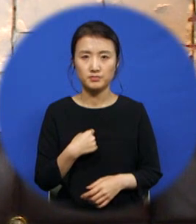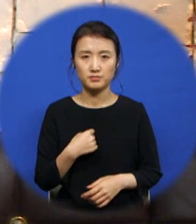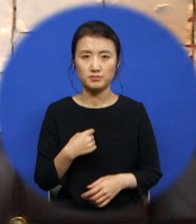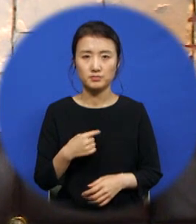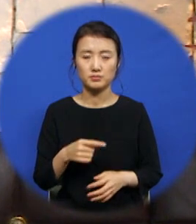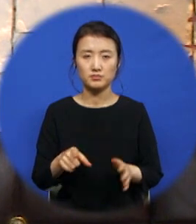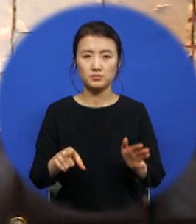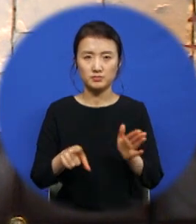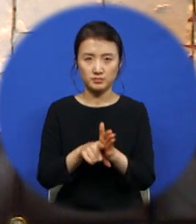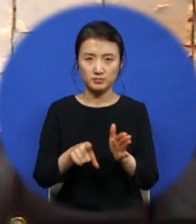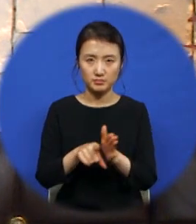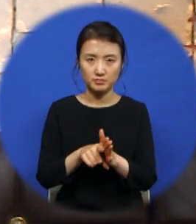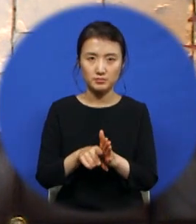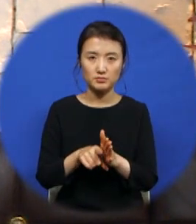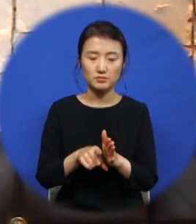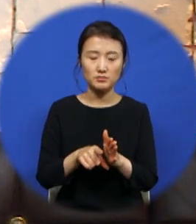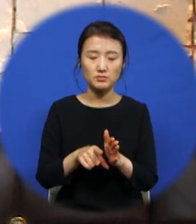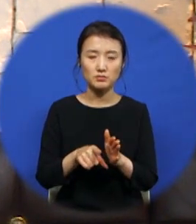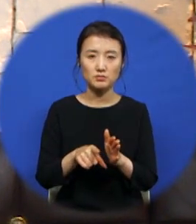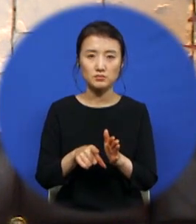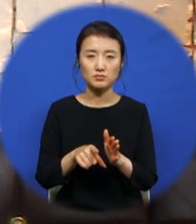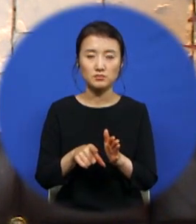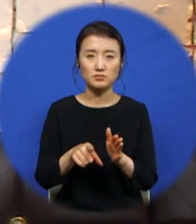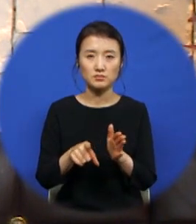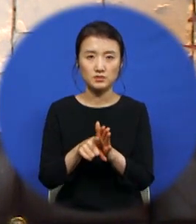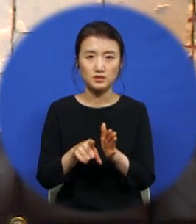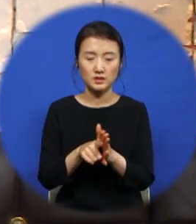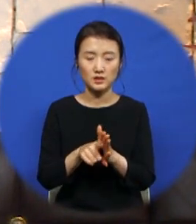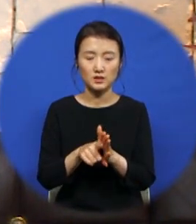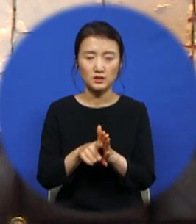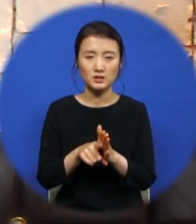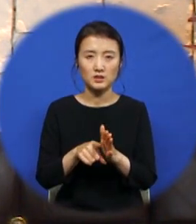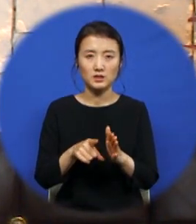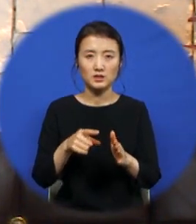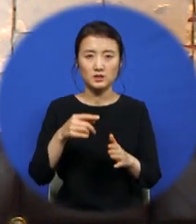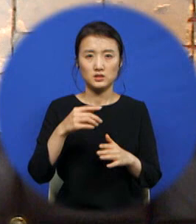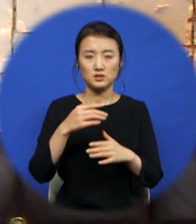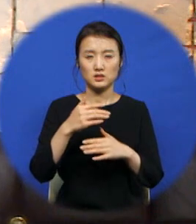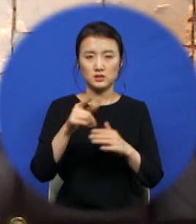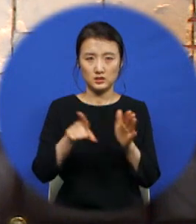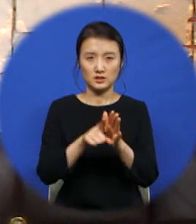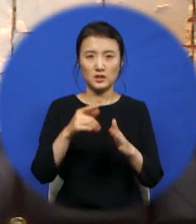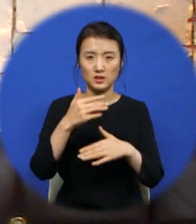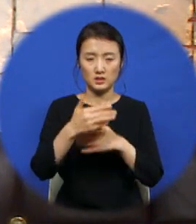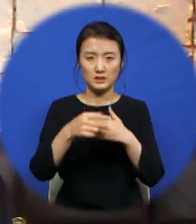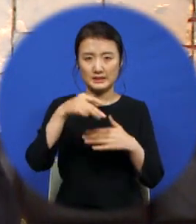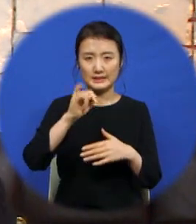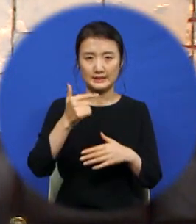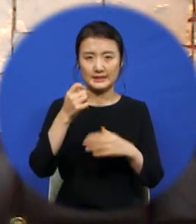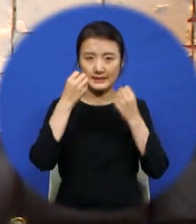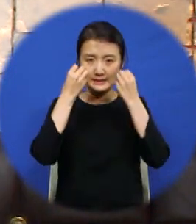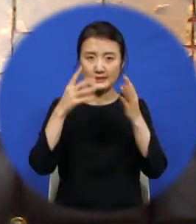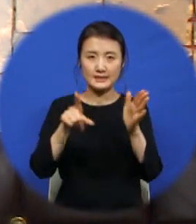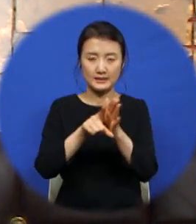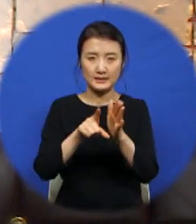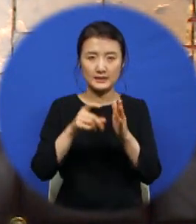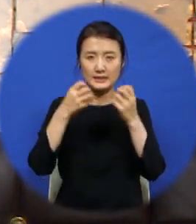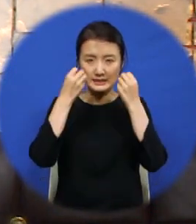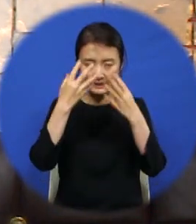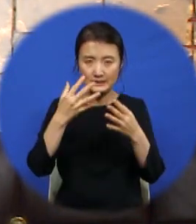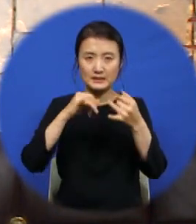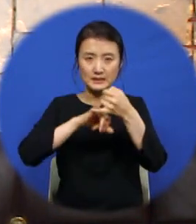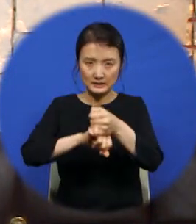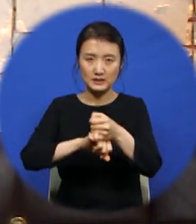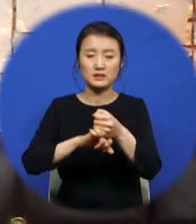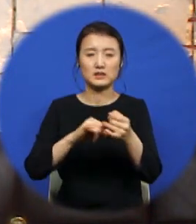이 집필하신 분 중에 아주 유명하신 분이 바울이라는 사도적 여름 들어보셨죠 사도 바울은 흐 아주